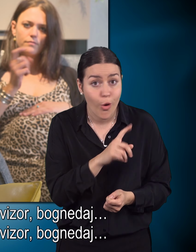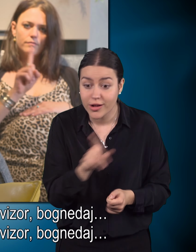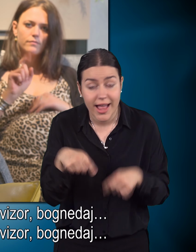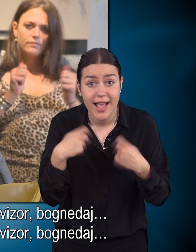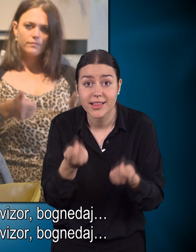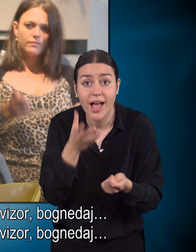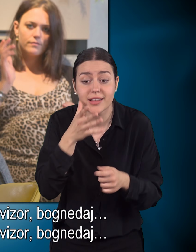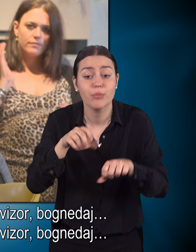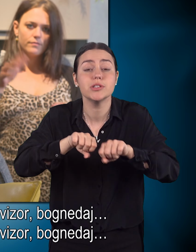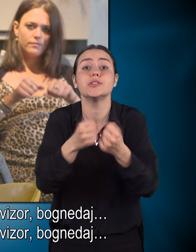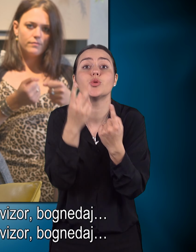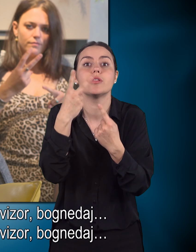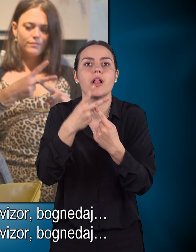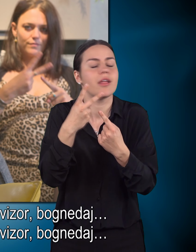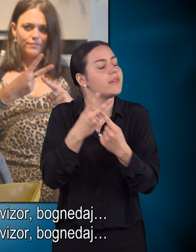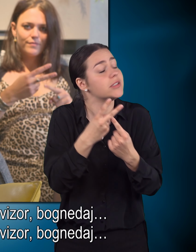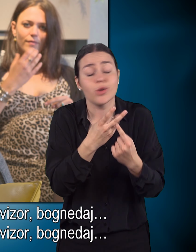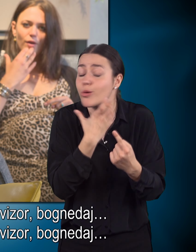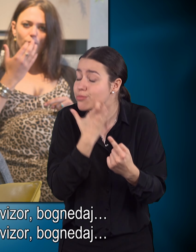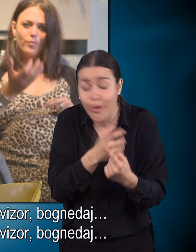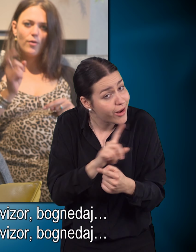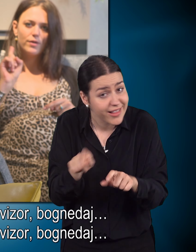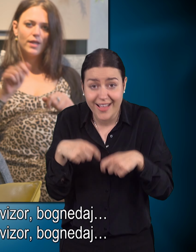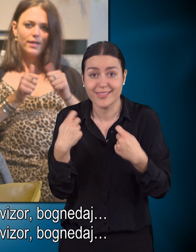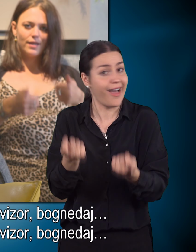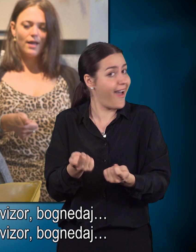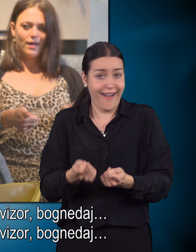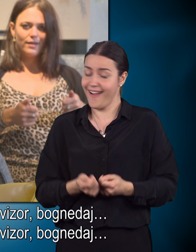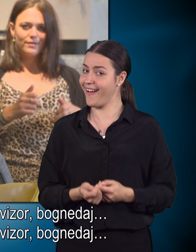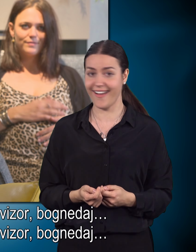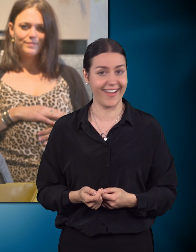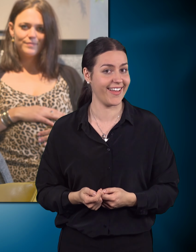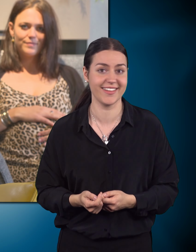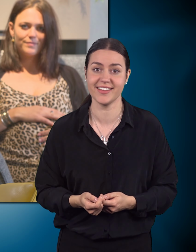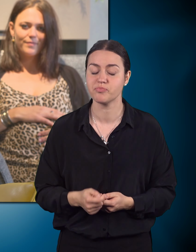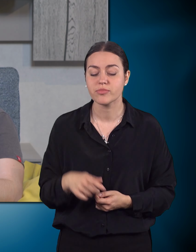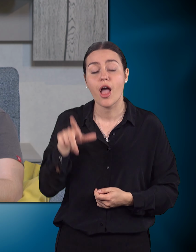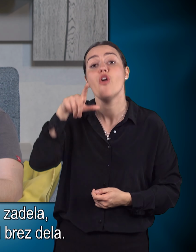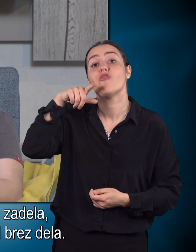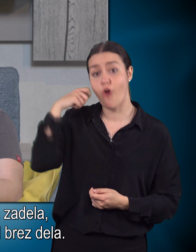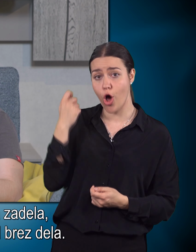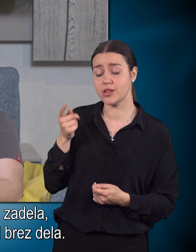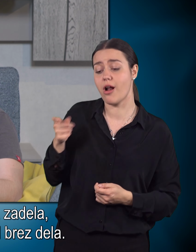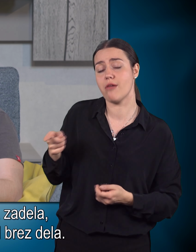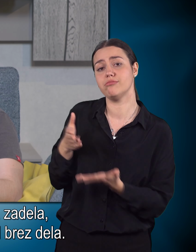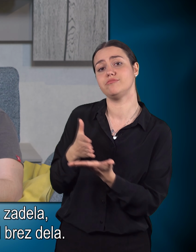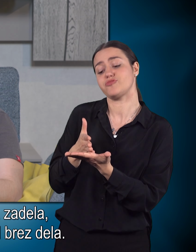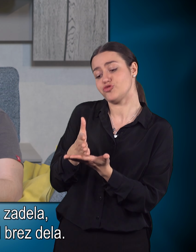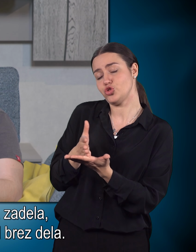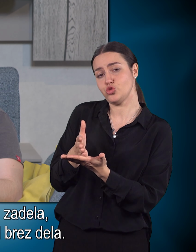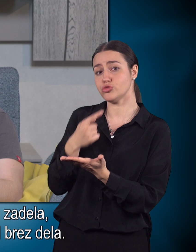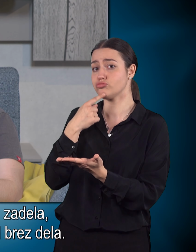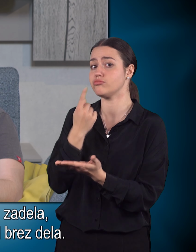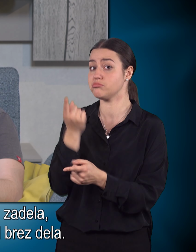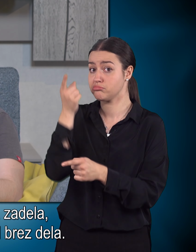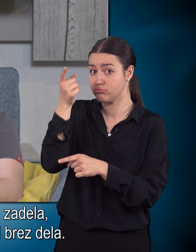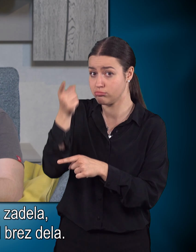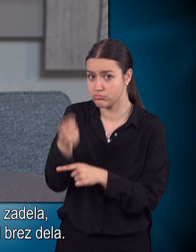Bog ne daj, da bi crklo televizor, Bog ne daj. Fotra je